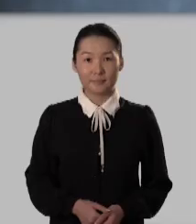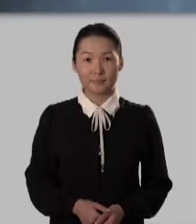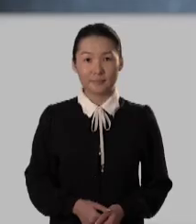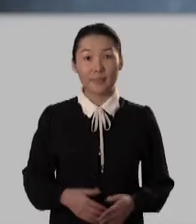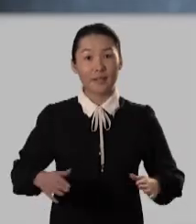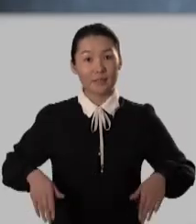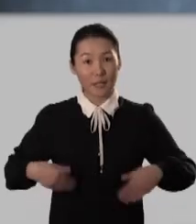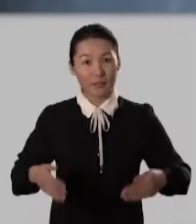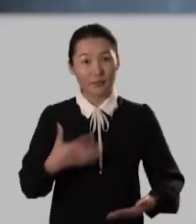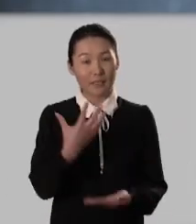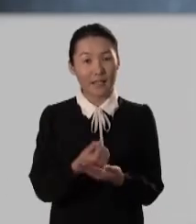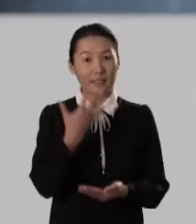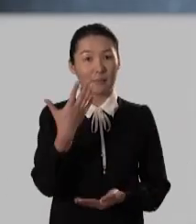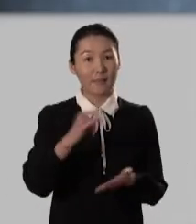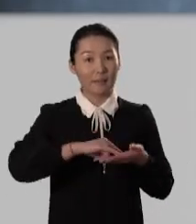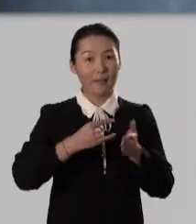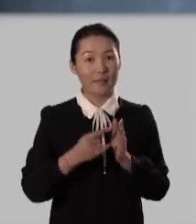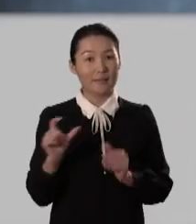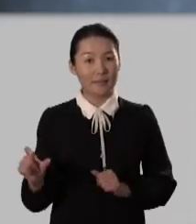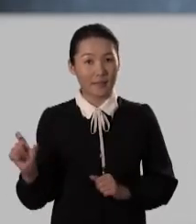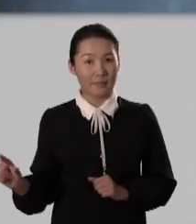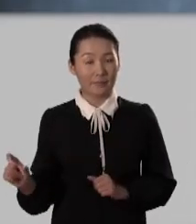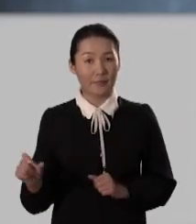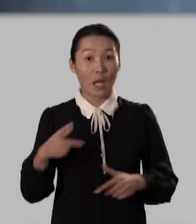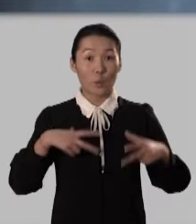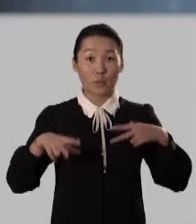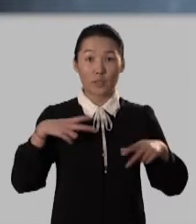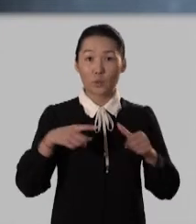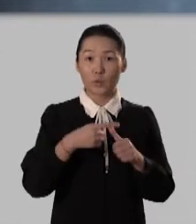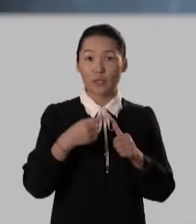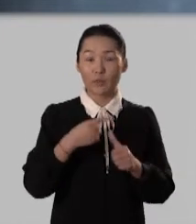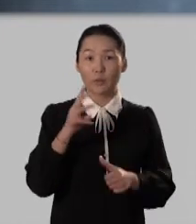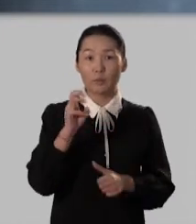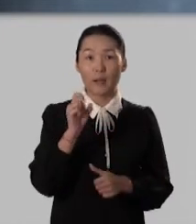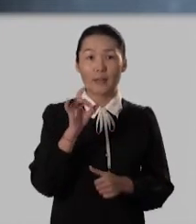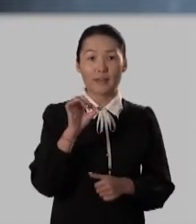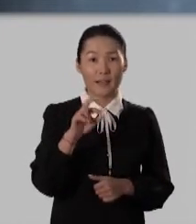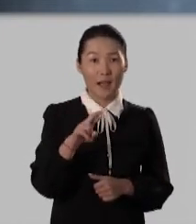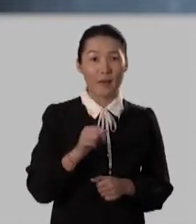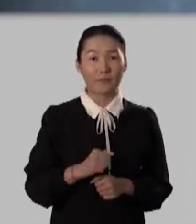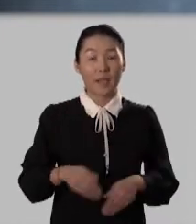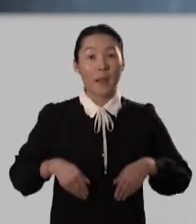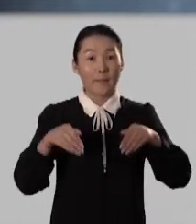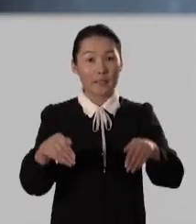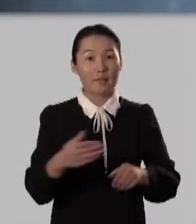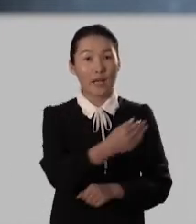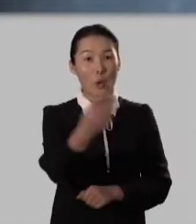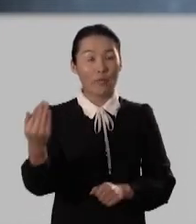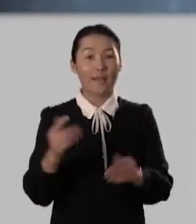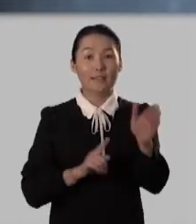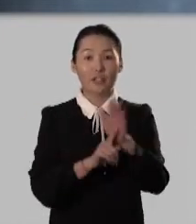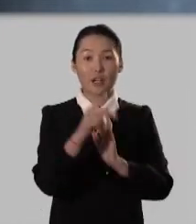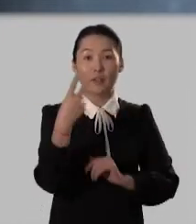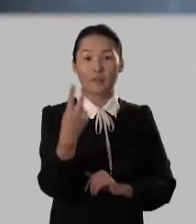здравствуйте дорогие пятиклассники меня зовут мария сергеевна хван я поздравляю вас с началом второй